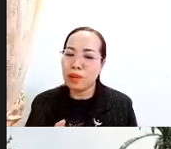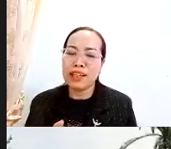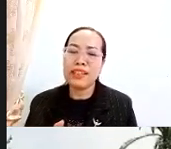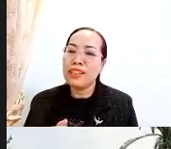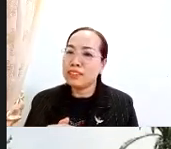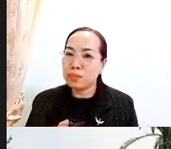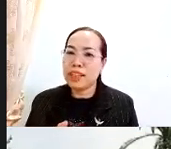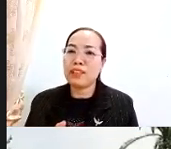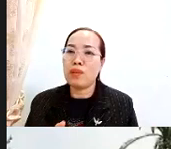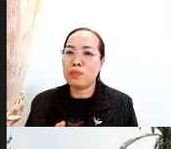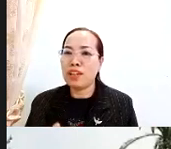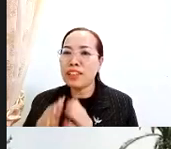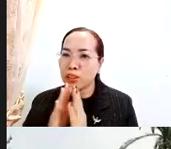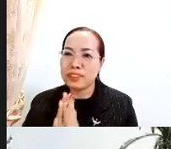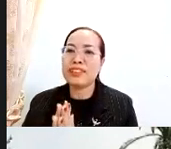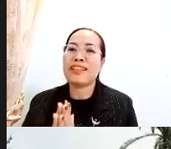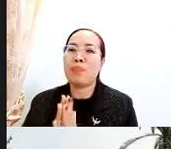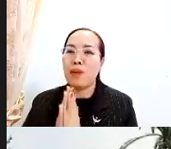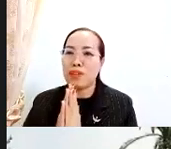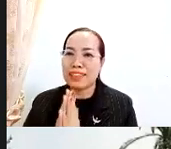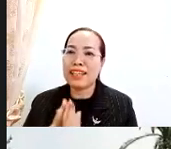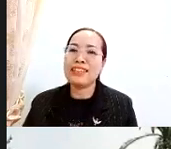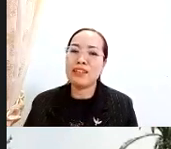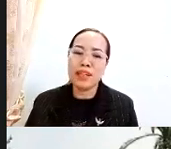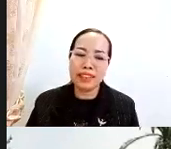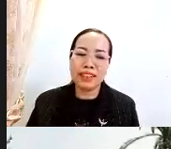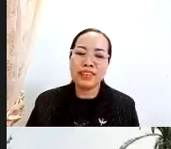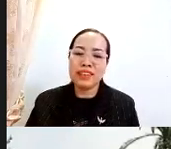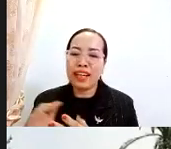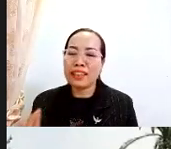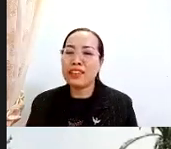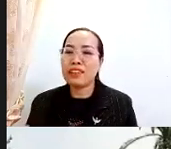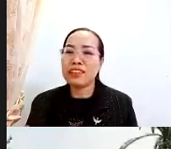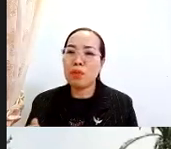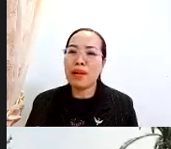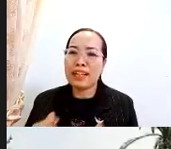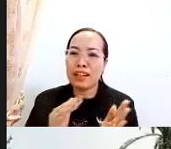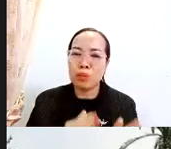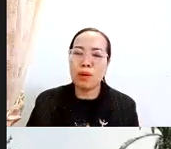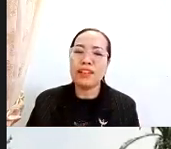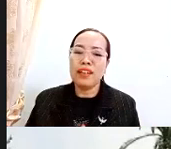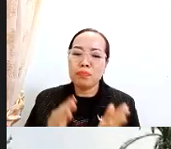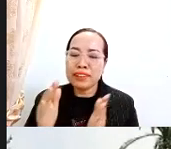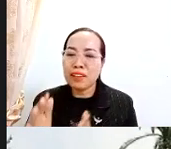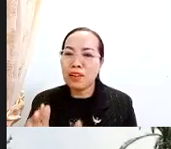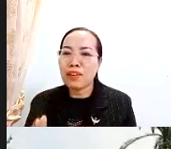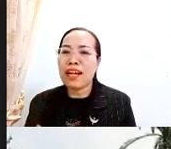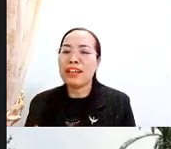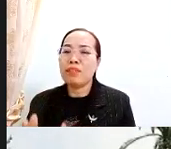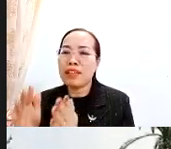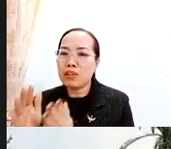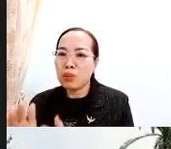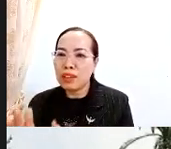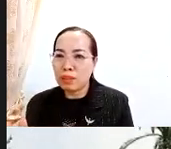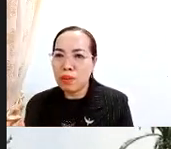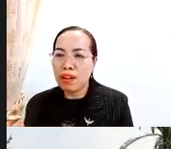lơ lu ấy xong thay đồng non đã nghĩa chưa chia sải phong đã xa nick chia mê liền đại nghiêng trong ban áp nó vót ban chlong cắt